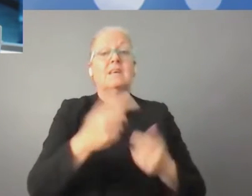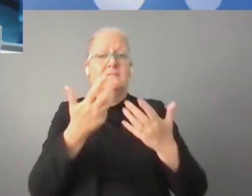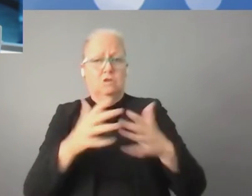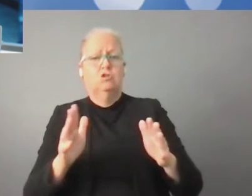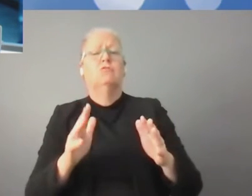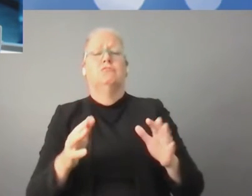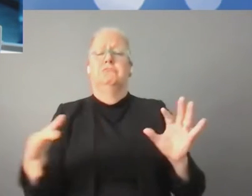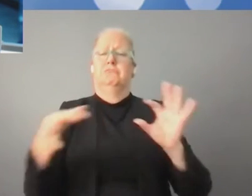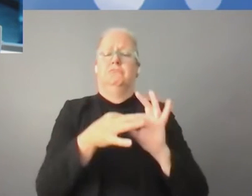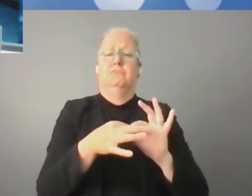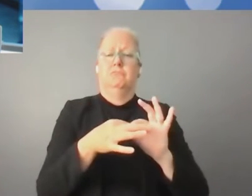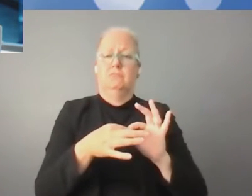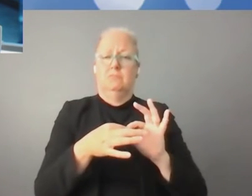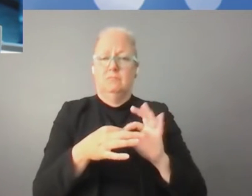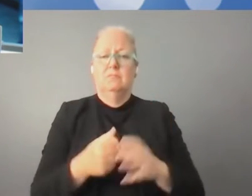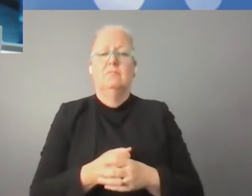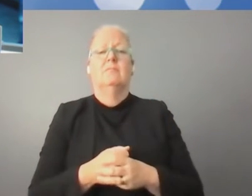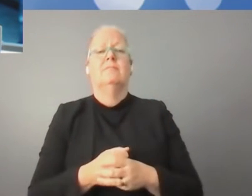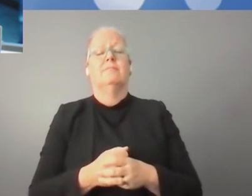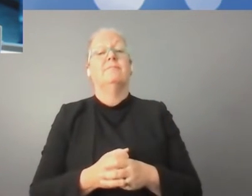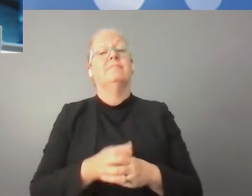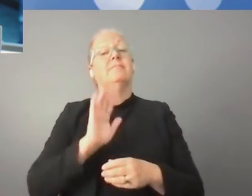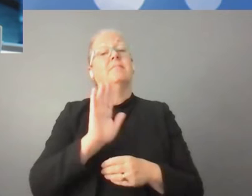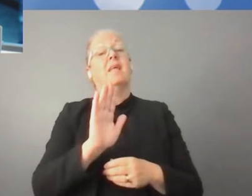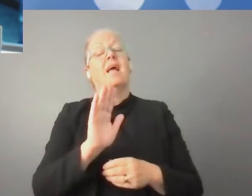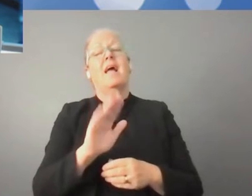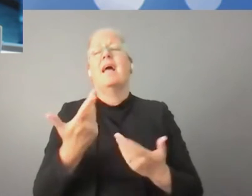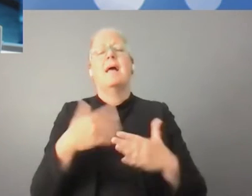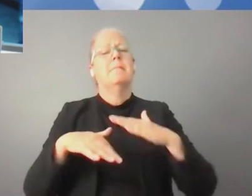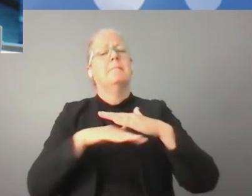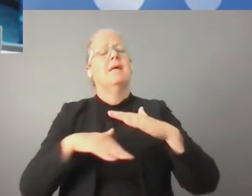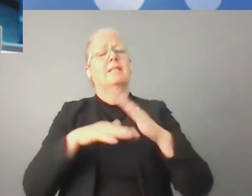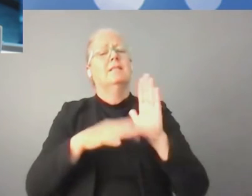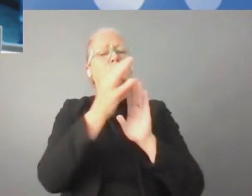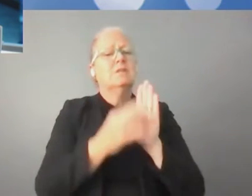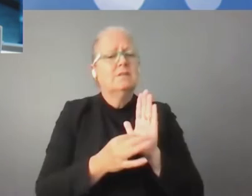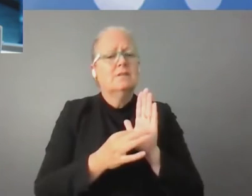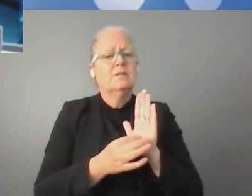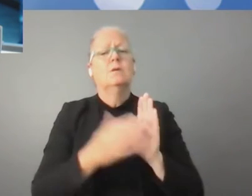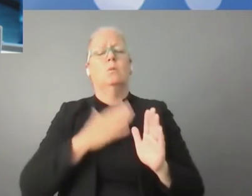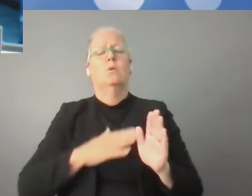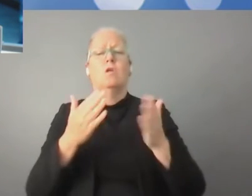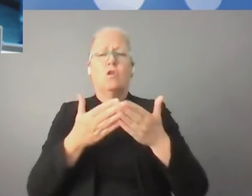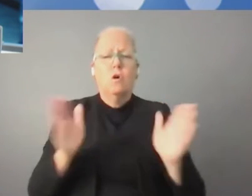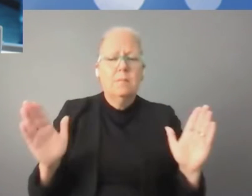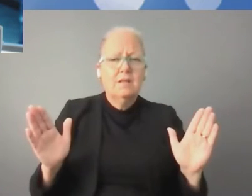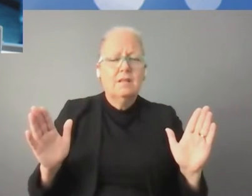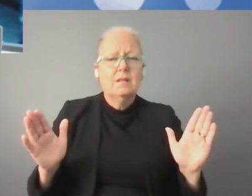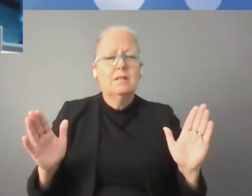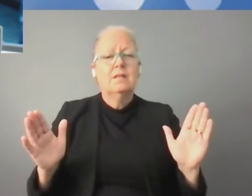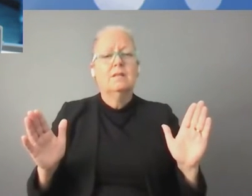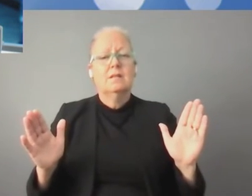интеллекту. Этот кодекс был подписан представителями предприятий, высших учебных заведений, а также фондов. В рамках этого